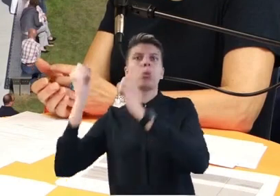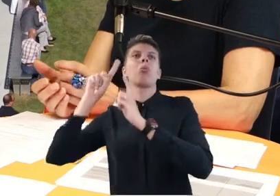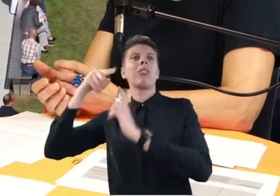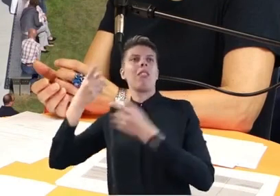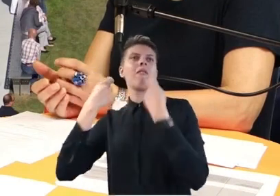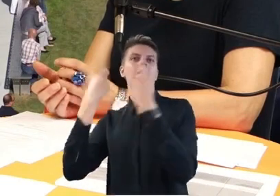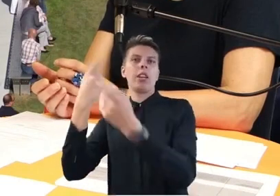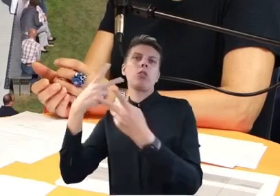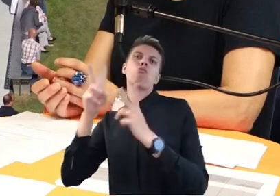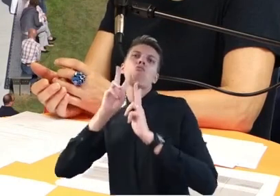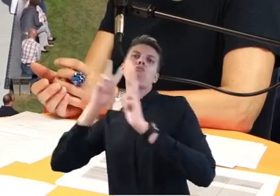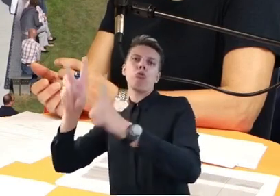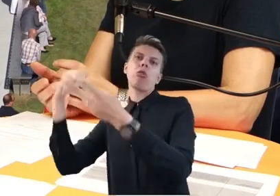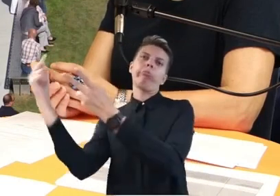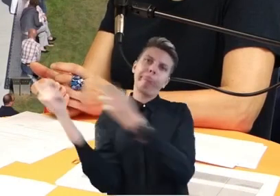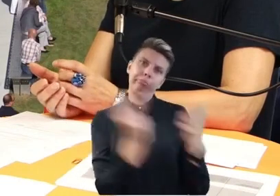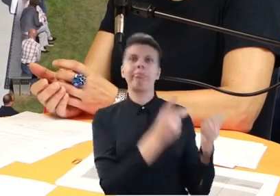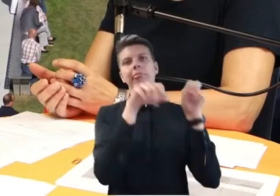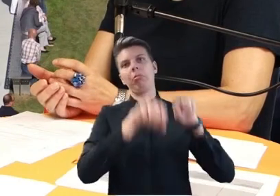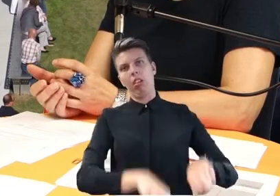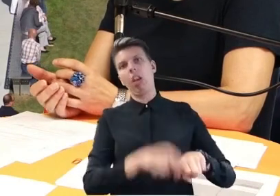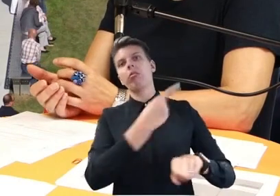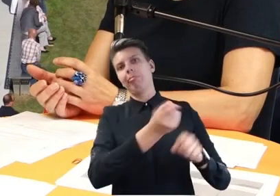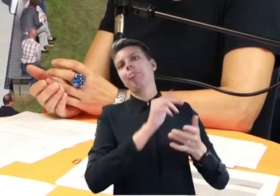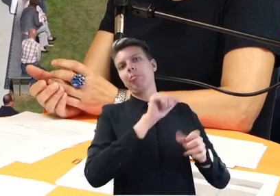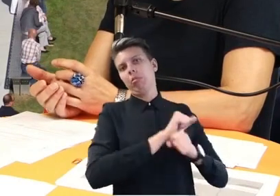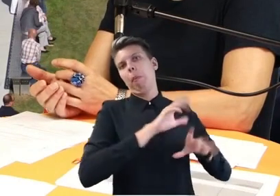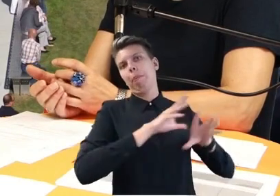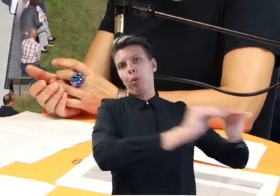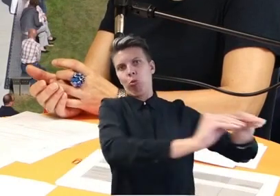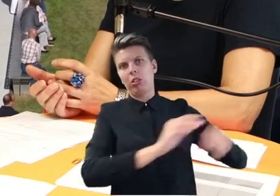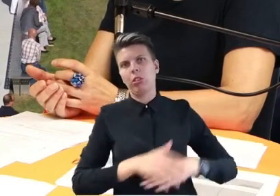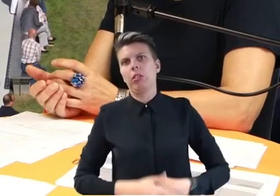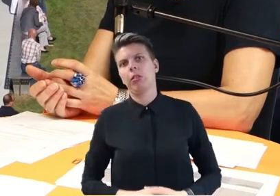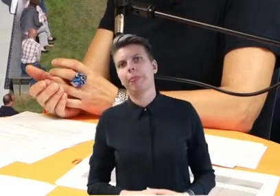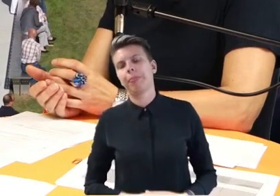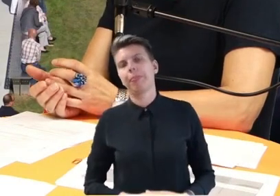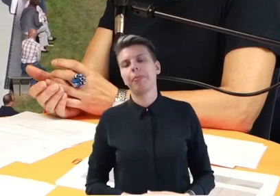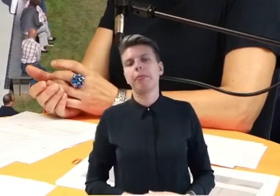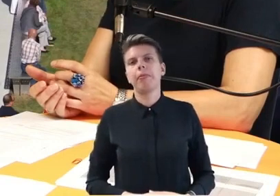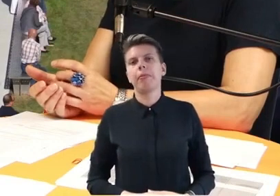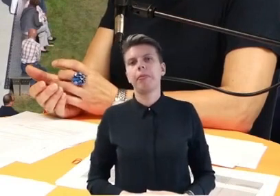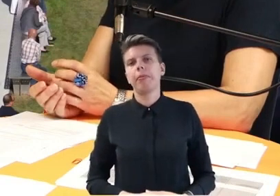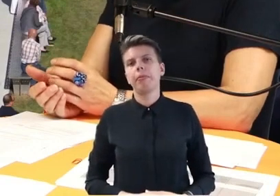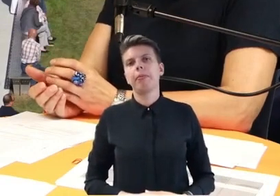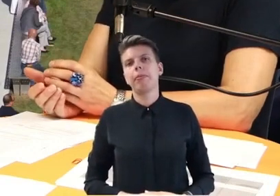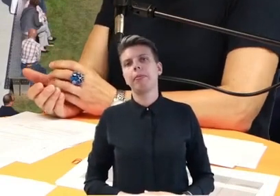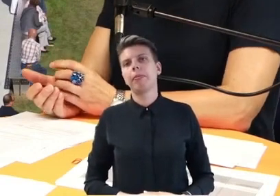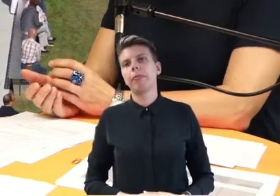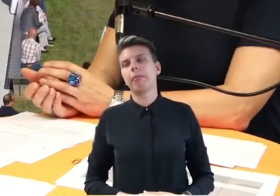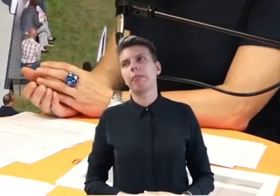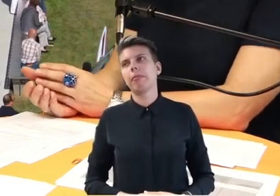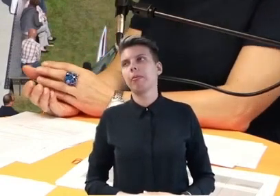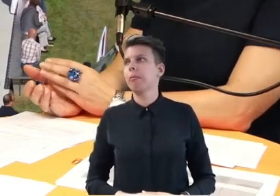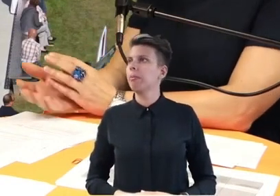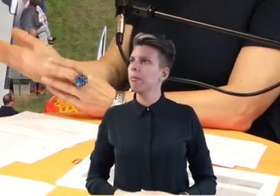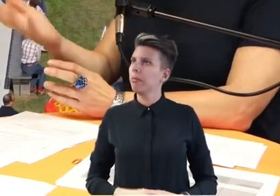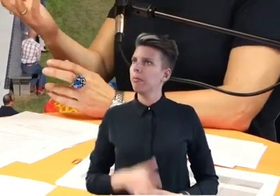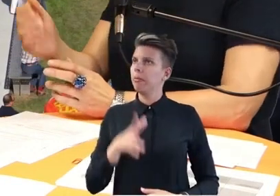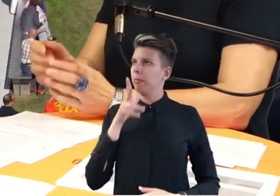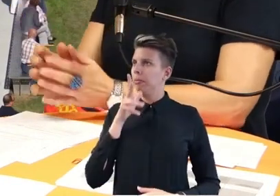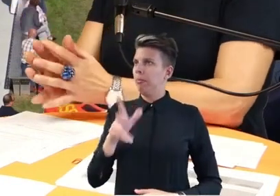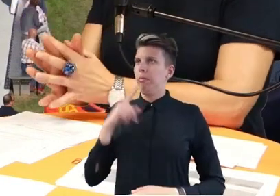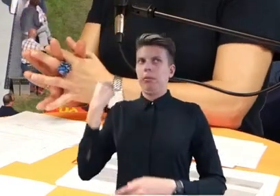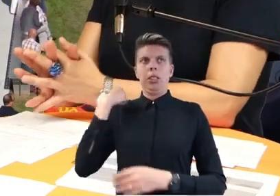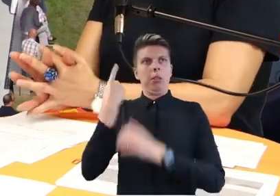einzelnen Länder übergeben können, damit diese 61 Einheiten aufgestellt werden können. Ja, das ist irgendwie eine beeindruckende Zahl. Ich